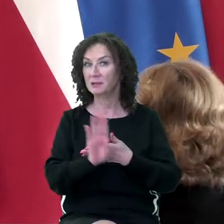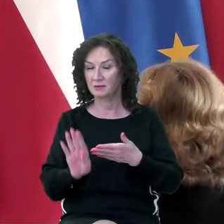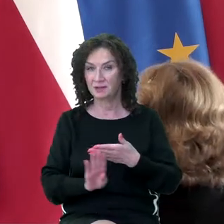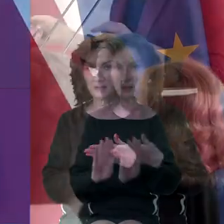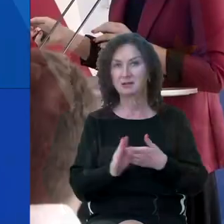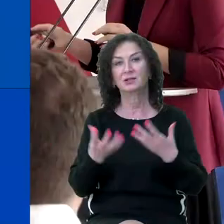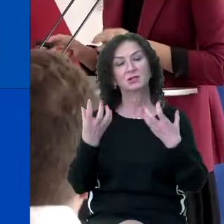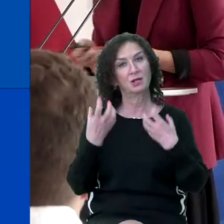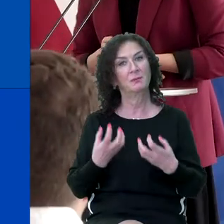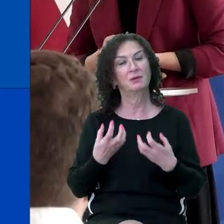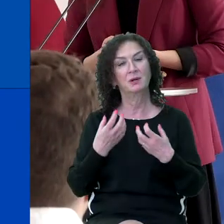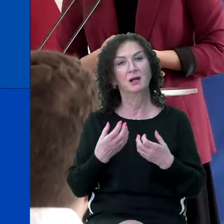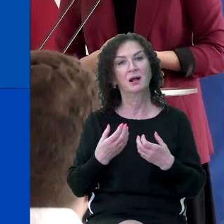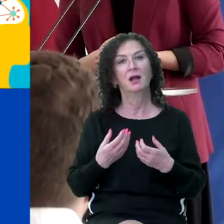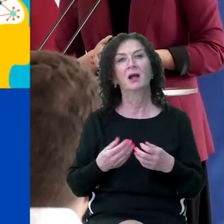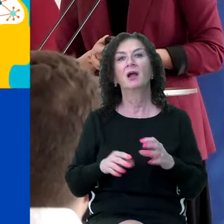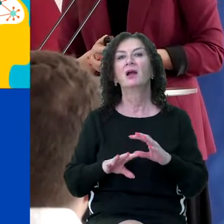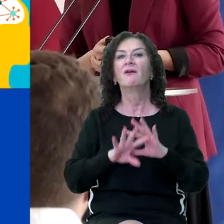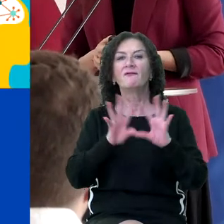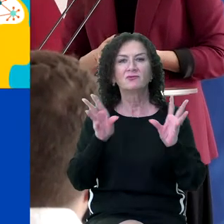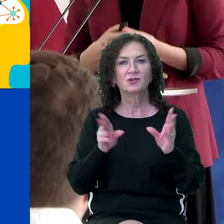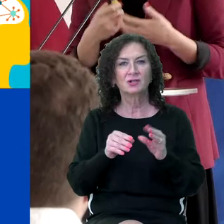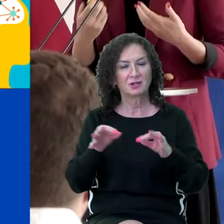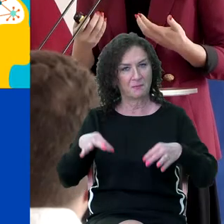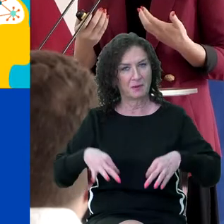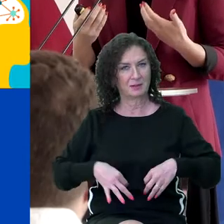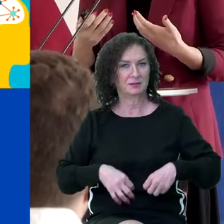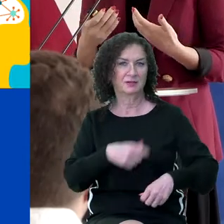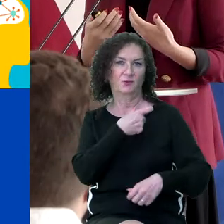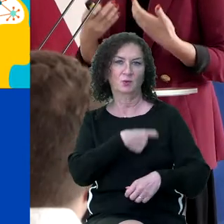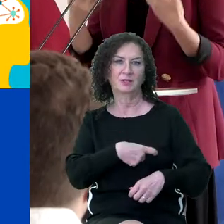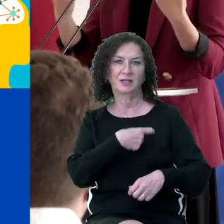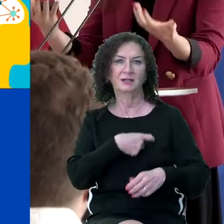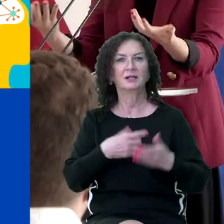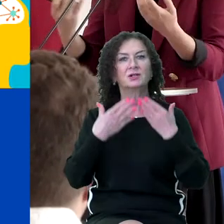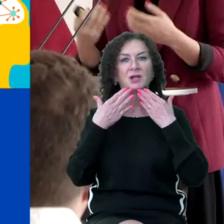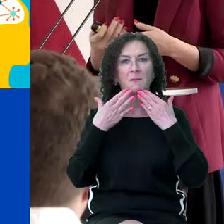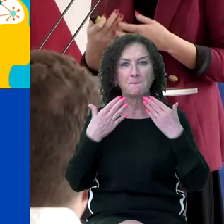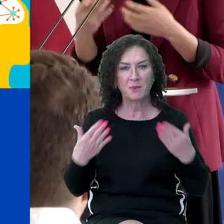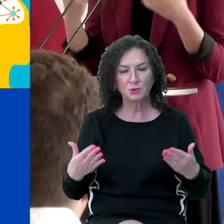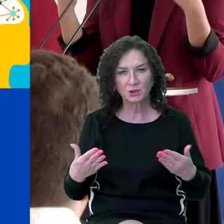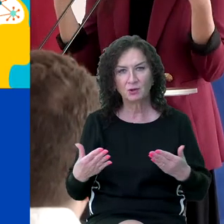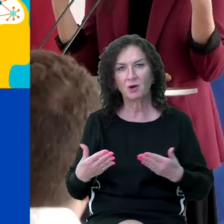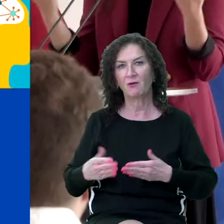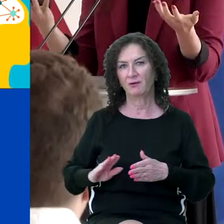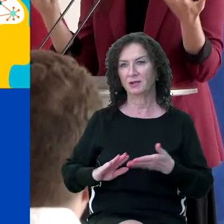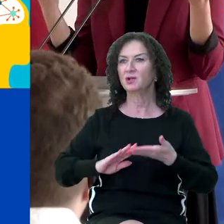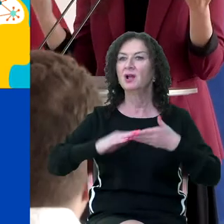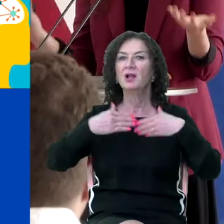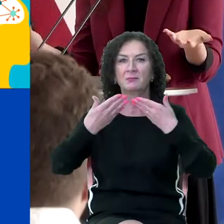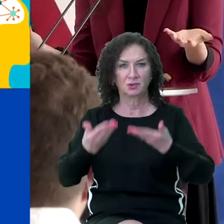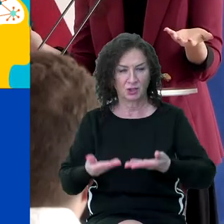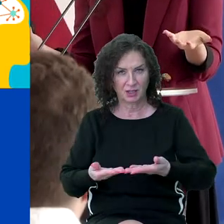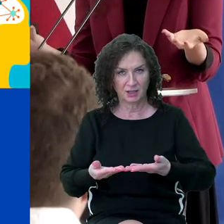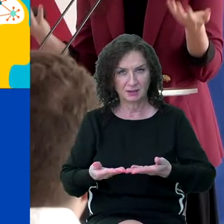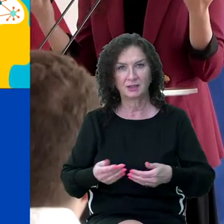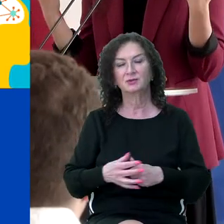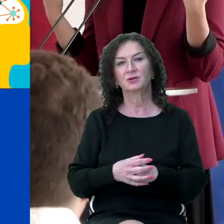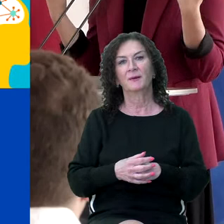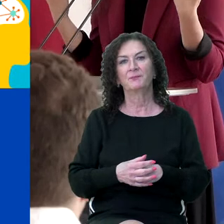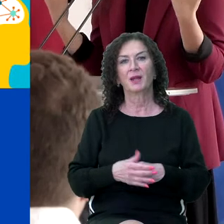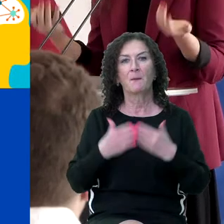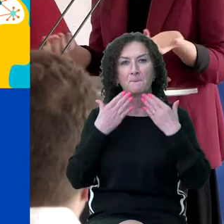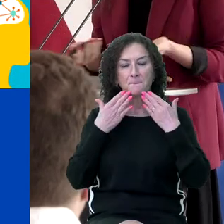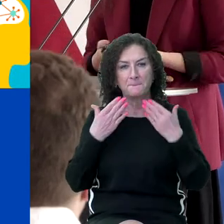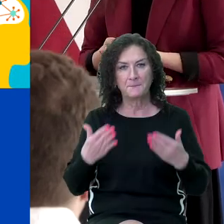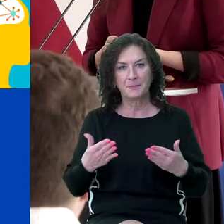serdecznie państwu podziękować, właśnie też przekazać państwu podziękowania, państwu współpracownikom, z